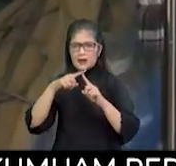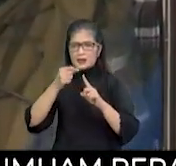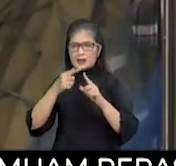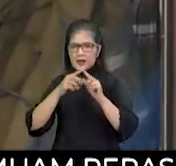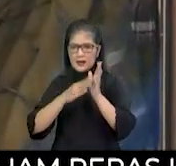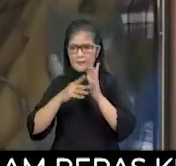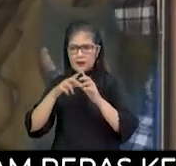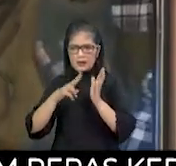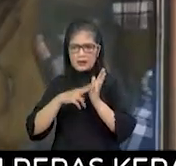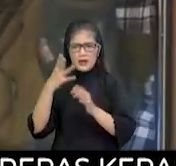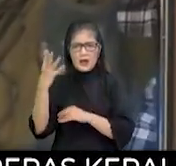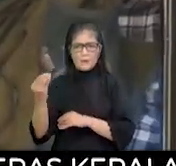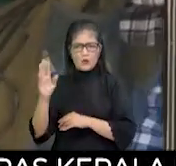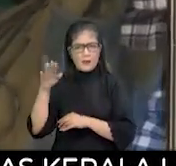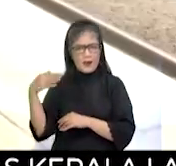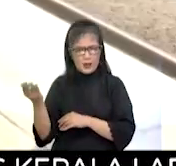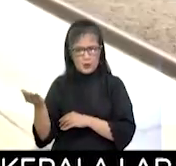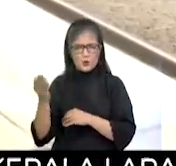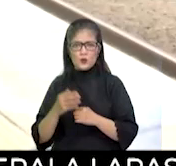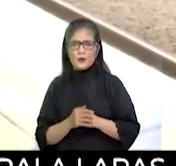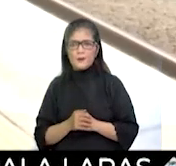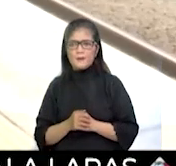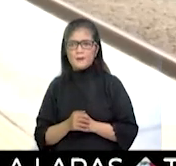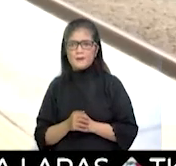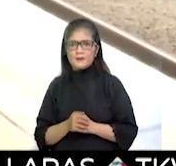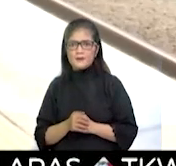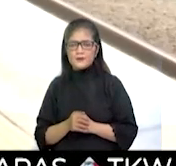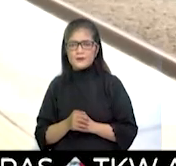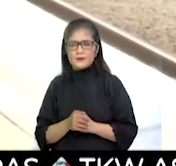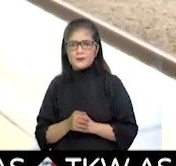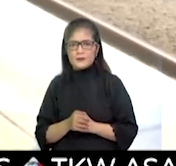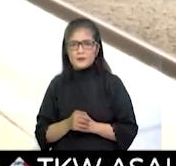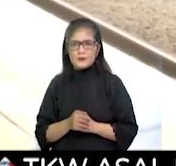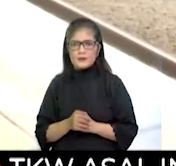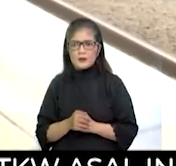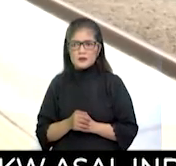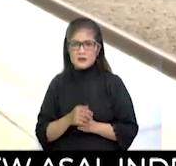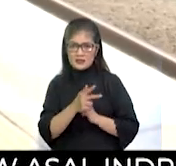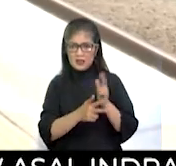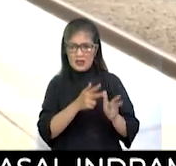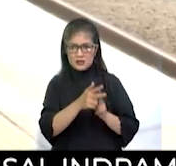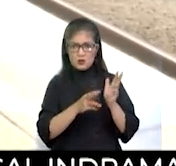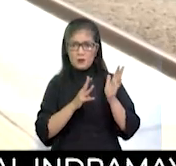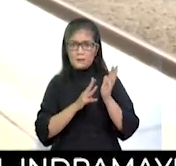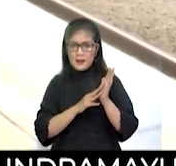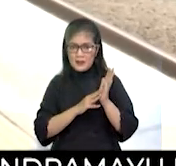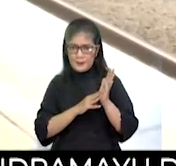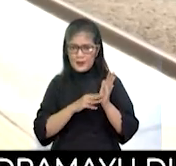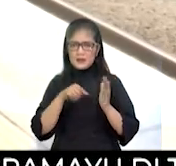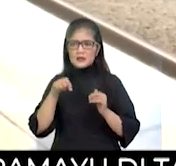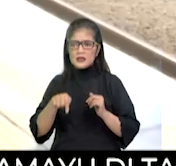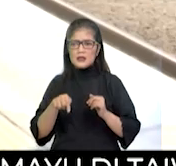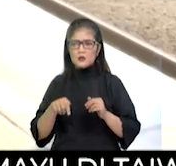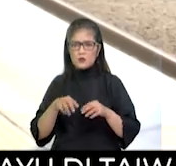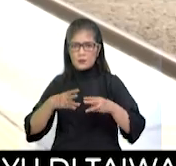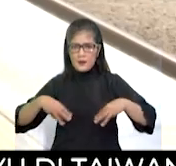Melayu. Dan juga adanya untuk rute, mekanisme rute ini sendiri bahwa stasiun Matraman ini berada di antara stasiun Manggarai